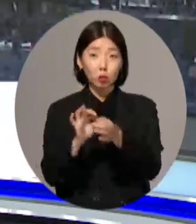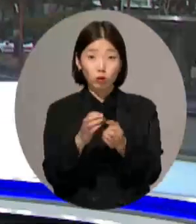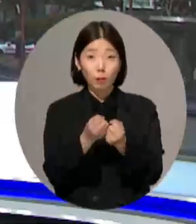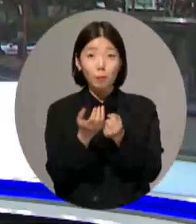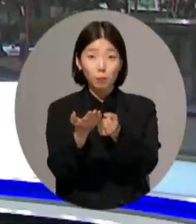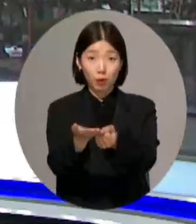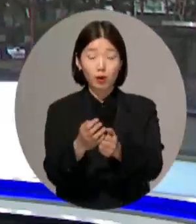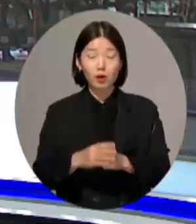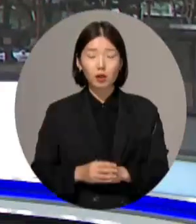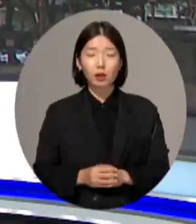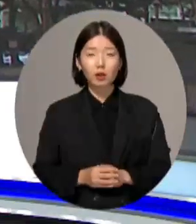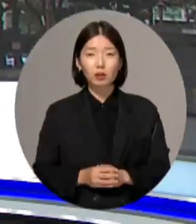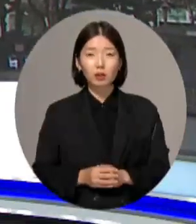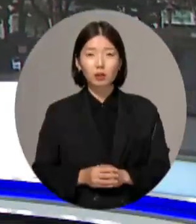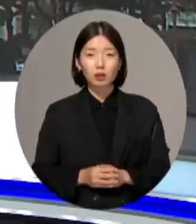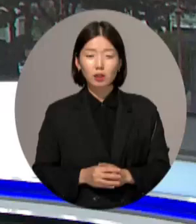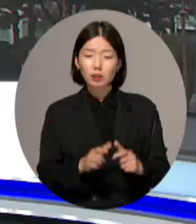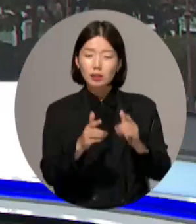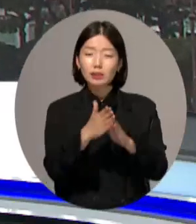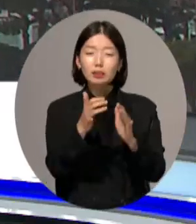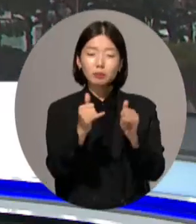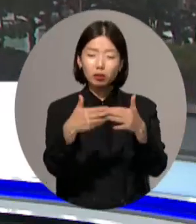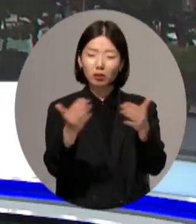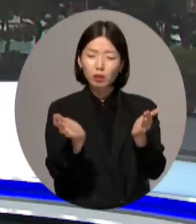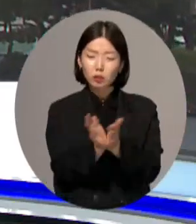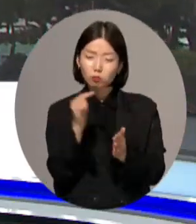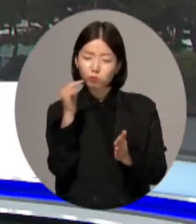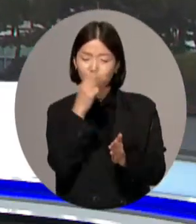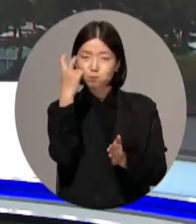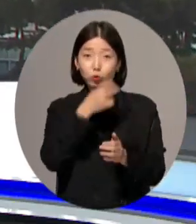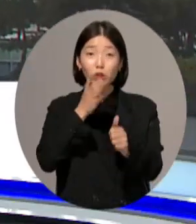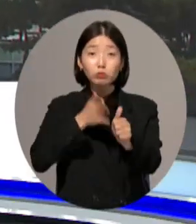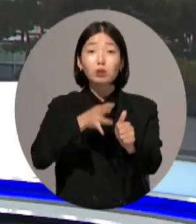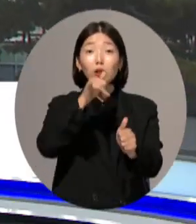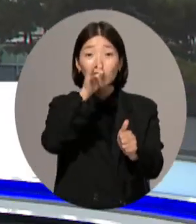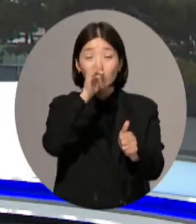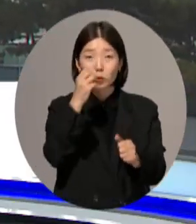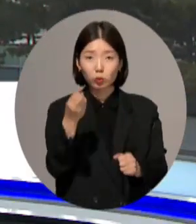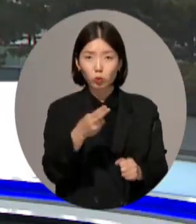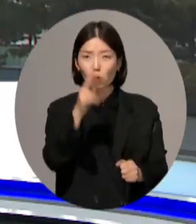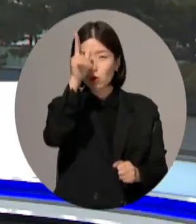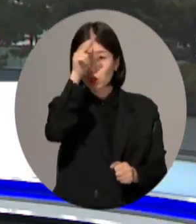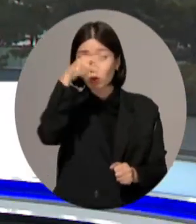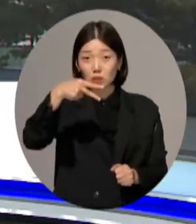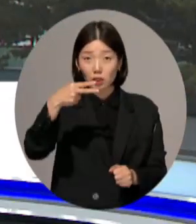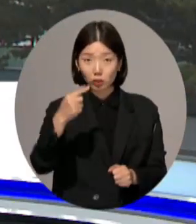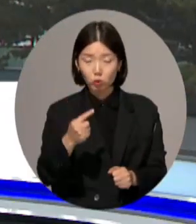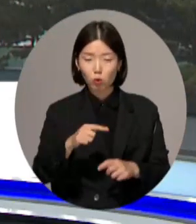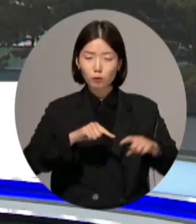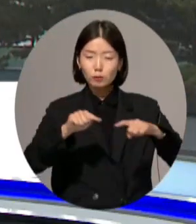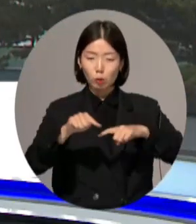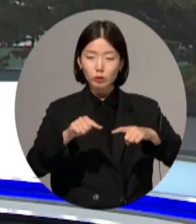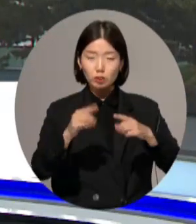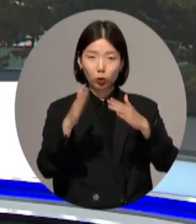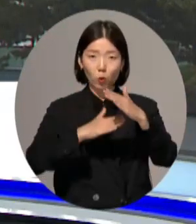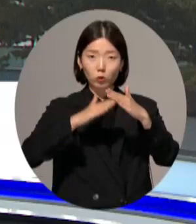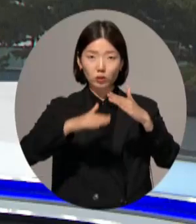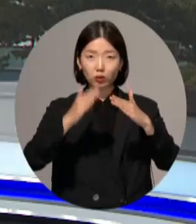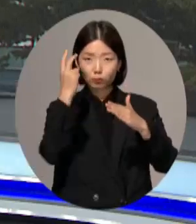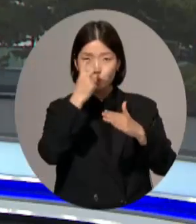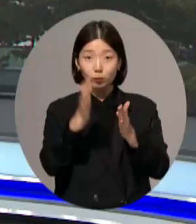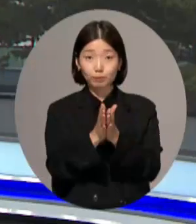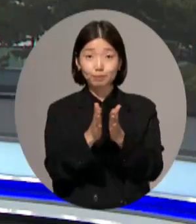이어지고 있습니다 돈의 시민단체들의 철저한 수사를 촉구하고 나선 가운데 경찰도 정식 수사에 착수했습니다